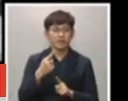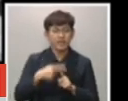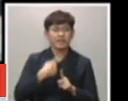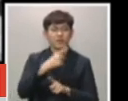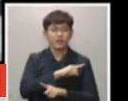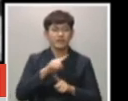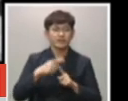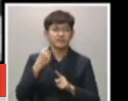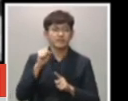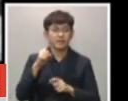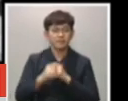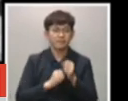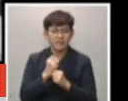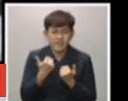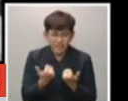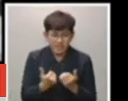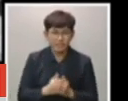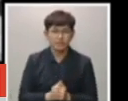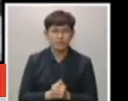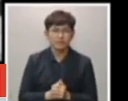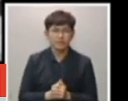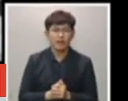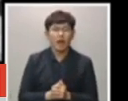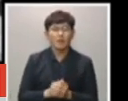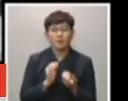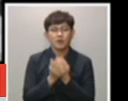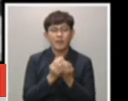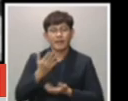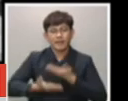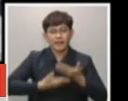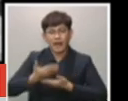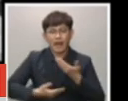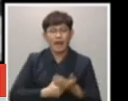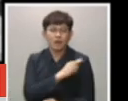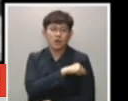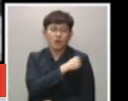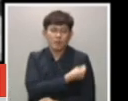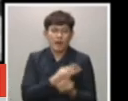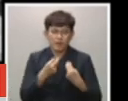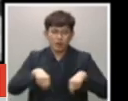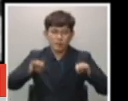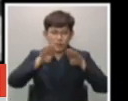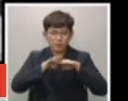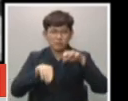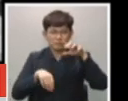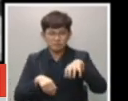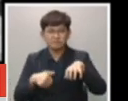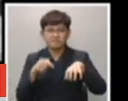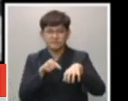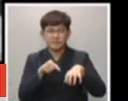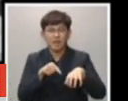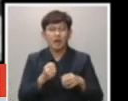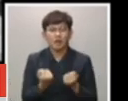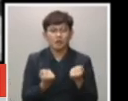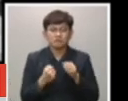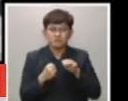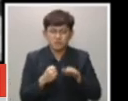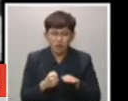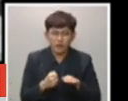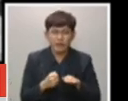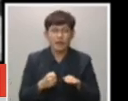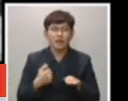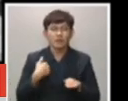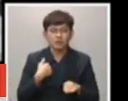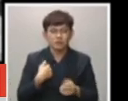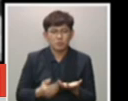ดขับเก๋งจอดหลังโรงพยาบาลนครปฐมจุดเตาอั้งโล่รมควันฆ่าตัวตาย